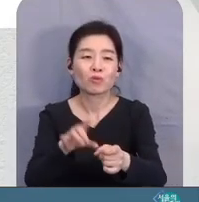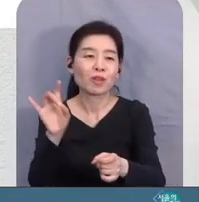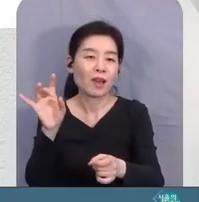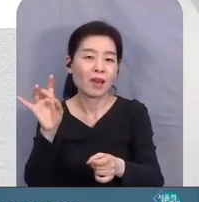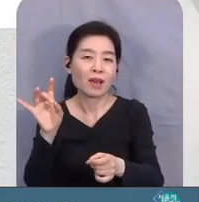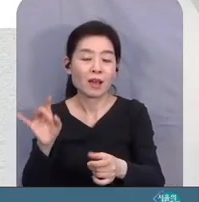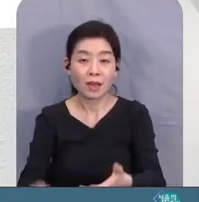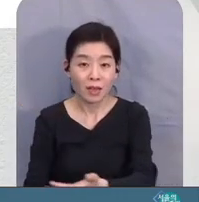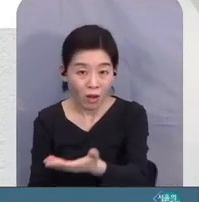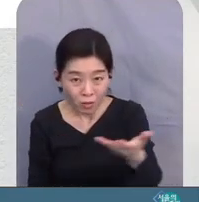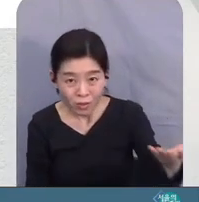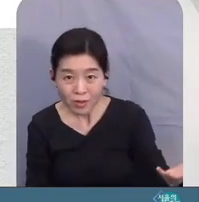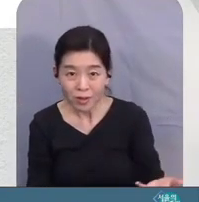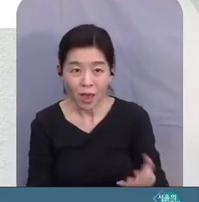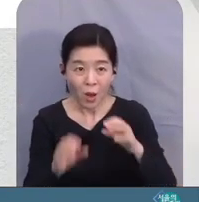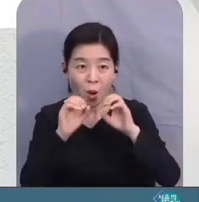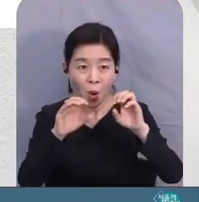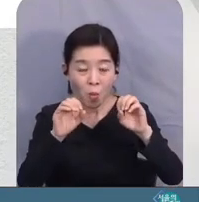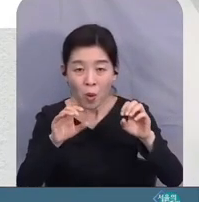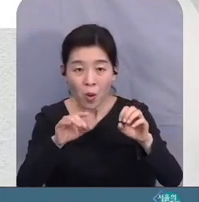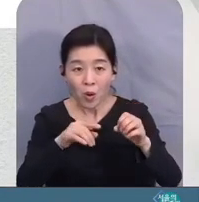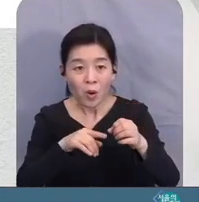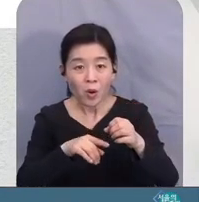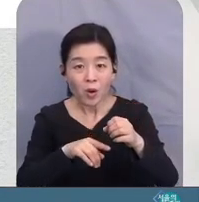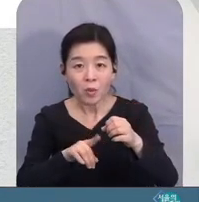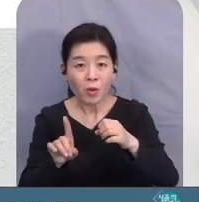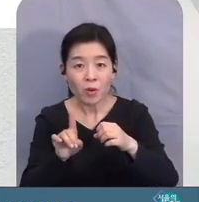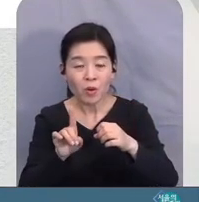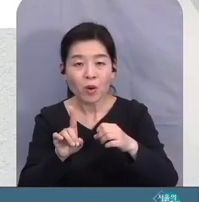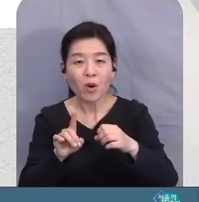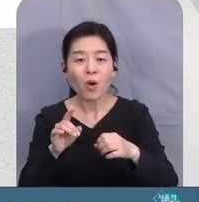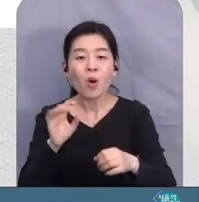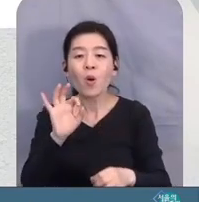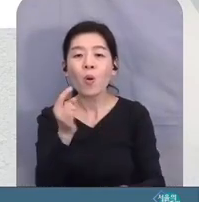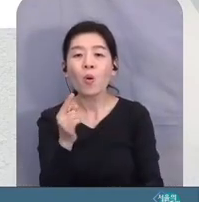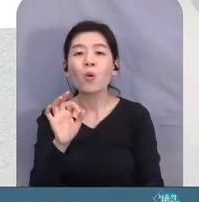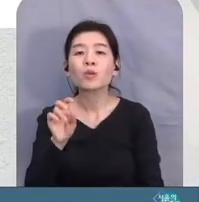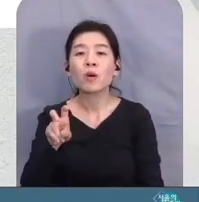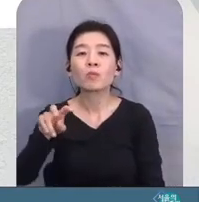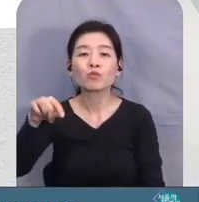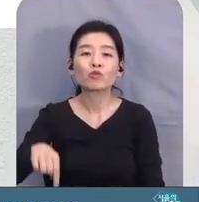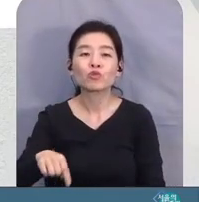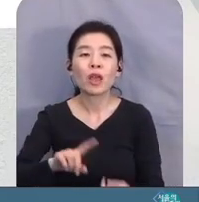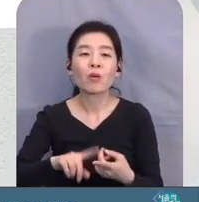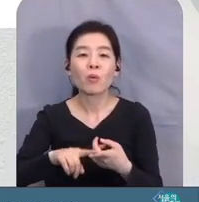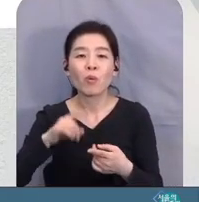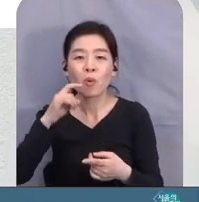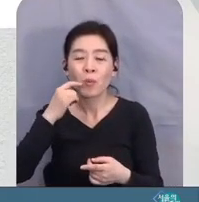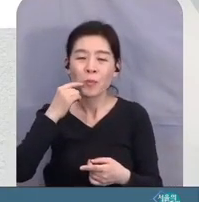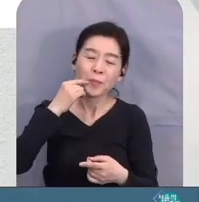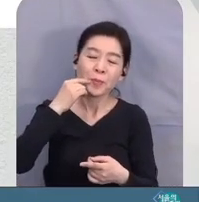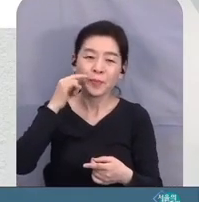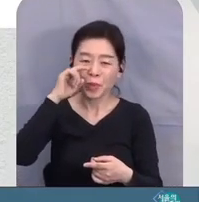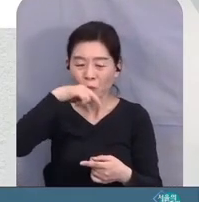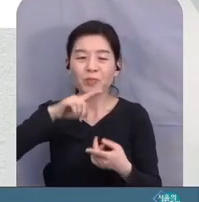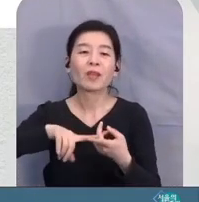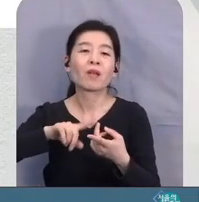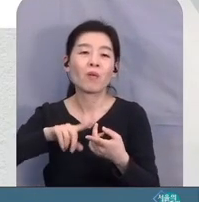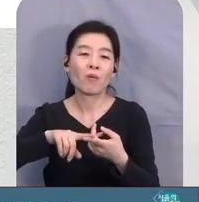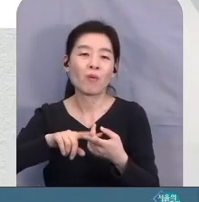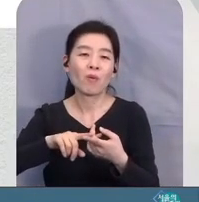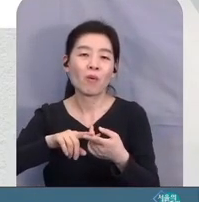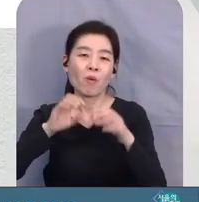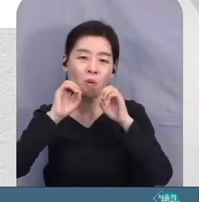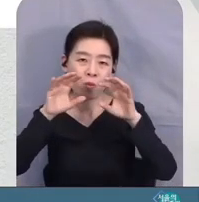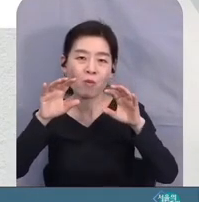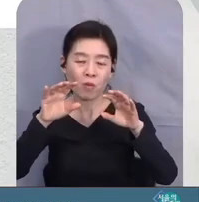시민들한테 알릴 때는 오염수다라고 얘기하는 게 정확한 표현이다. 그 다음에 이것이